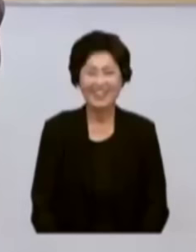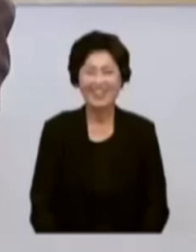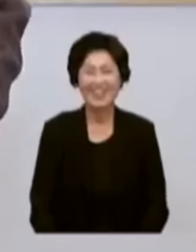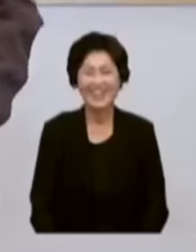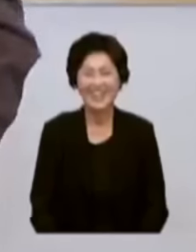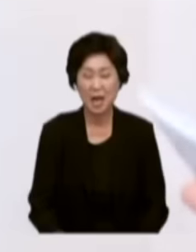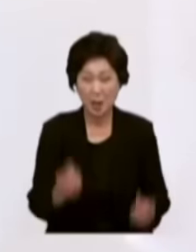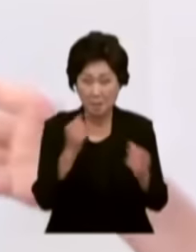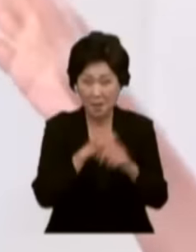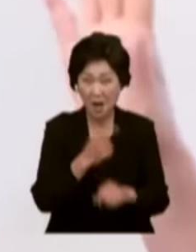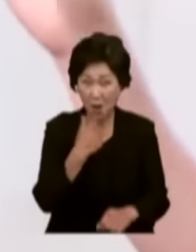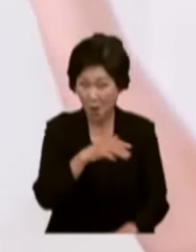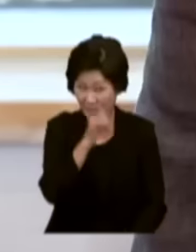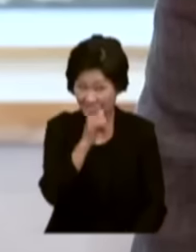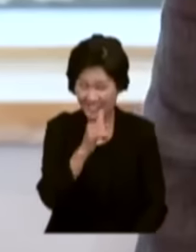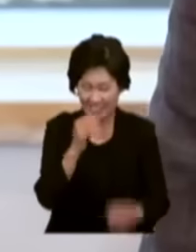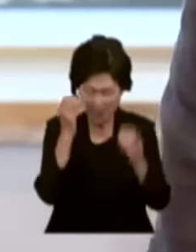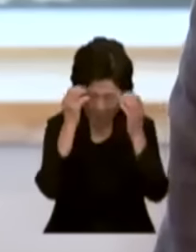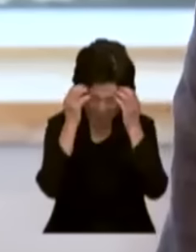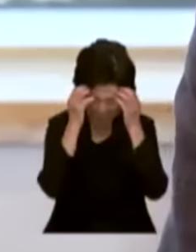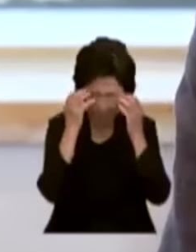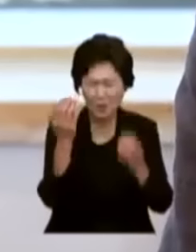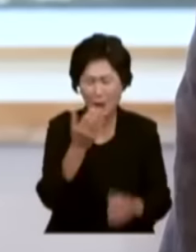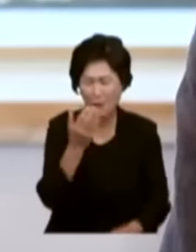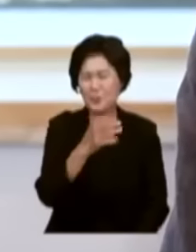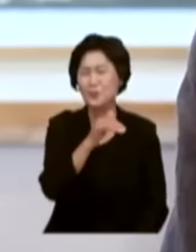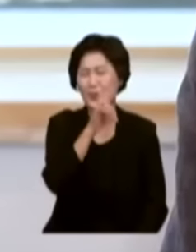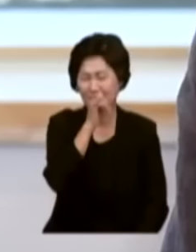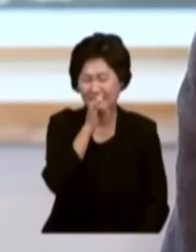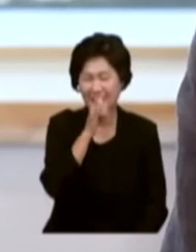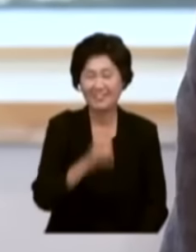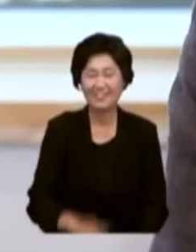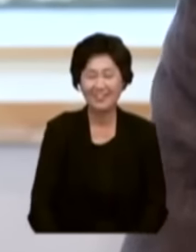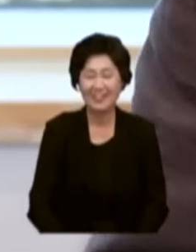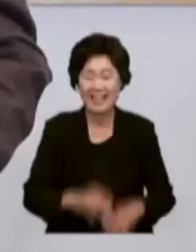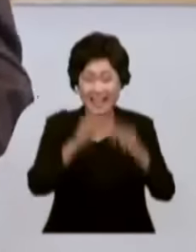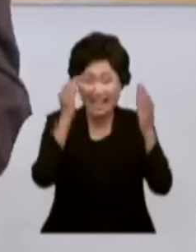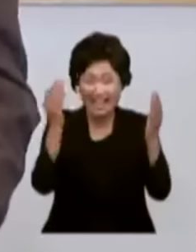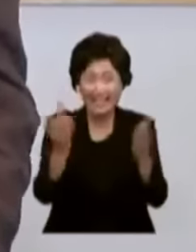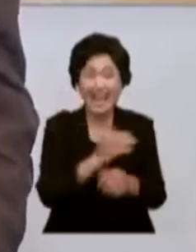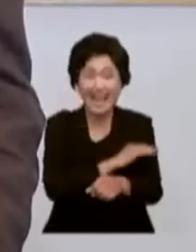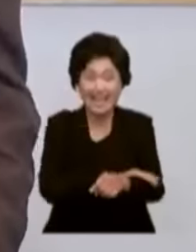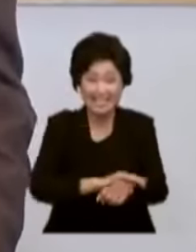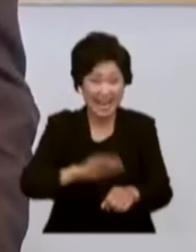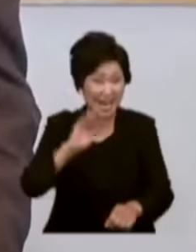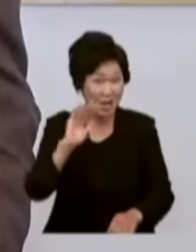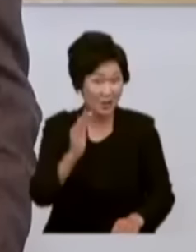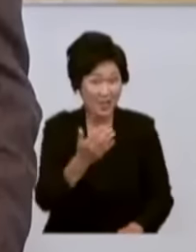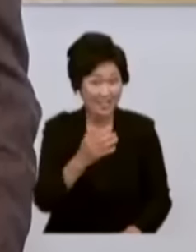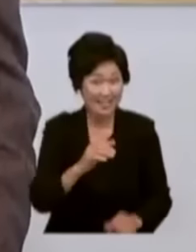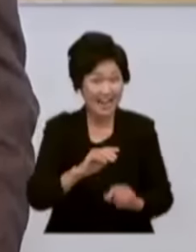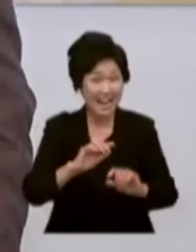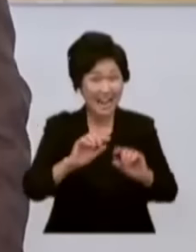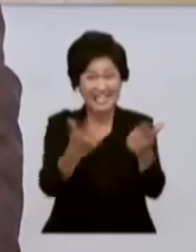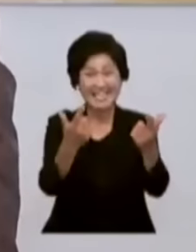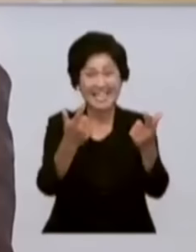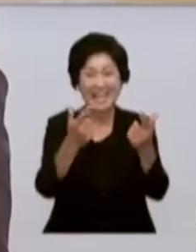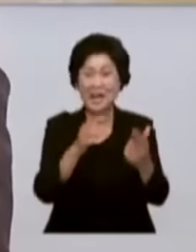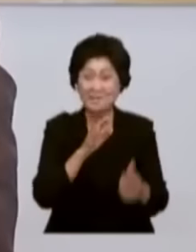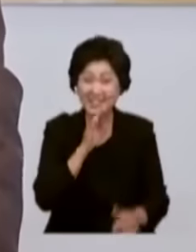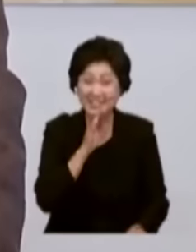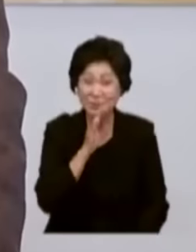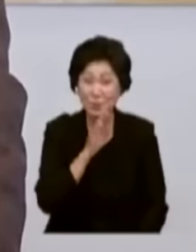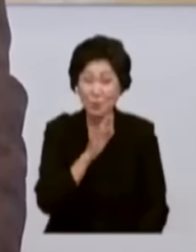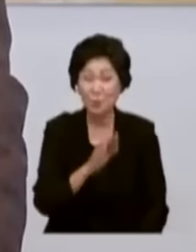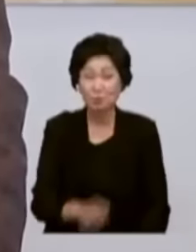네. 고통과 아픔과 다 잘 된다는 게 아니니까. 네. 아니, 일단은 저기 더 찔리면 어떻게? 아니